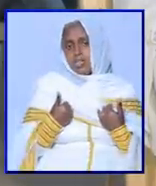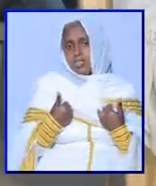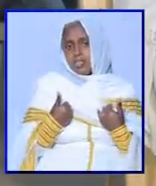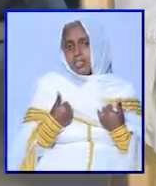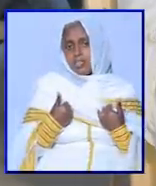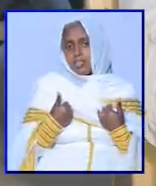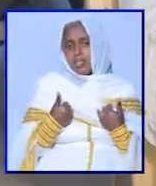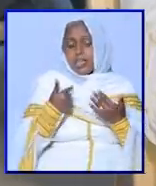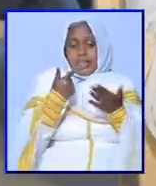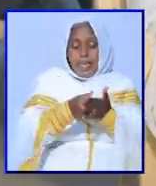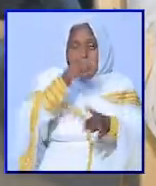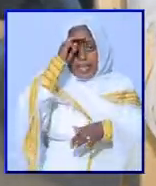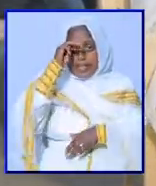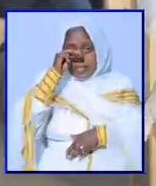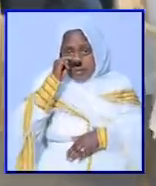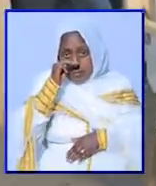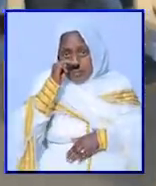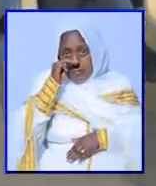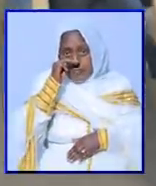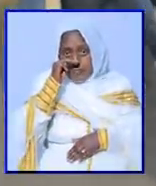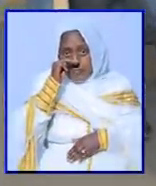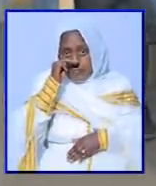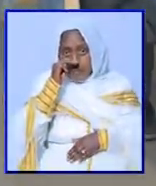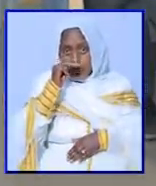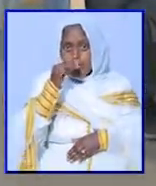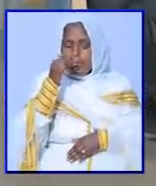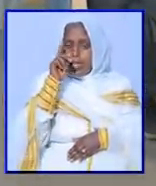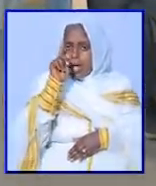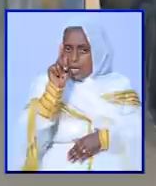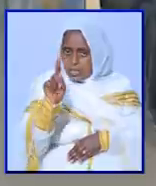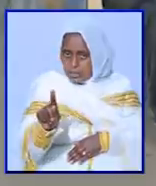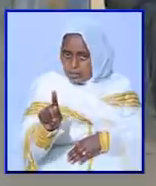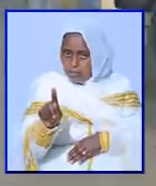ጥበብ የተሰጠው ሰው አለ። ይሄ ጥበብ